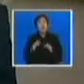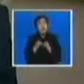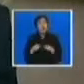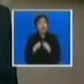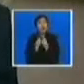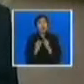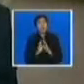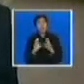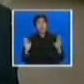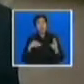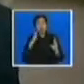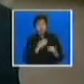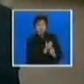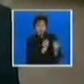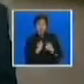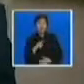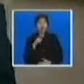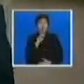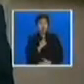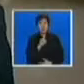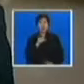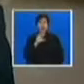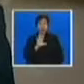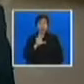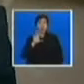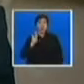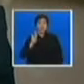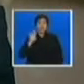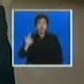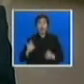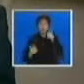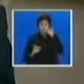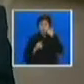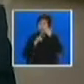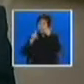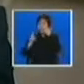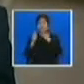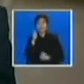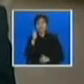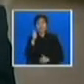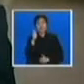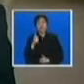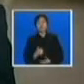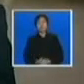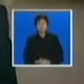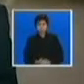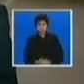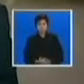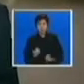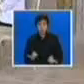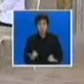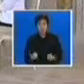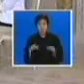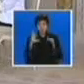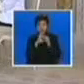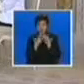รับฟังร้องเรียนนะฮะ1579เมื่อกี้บอกไปแล้วนะครับก็ยินดีที่จะติดตามเรื่องนี้ต่อไป ค่ะเรื่องของมาตรฐานของโรง